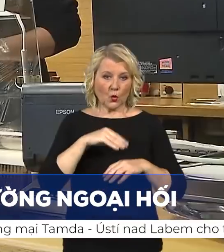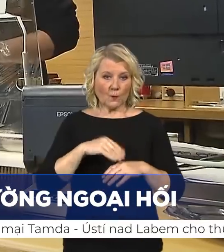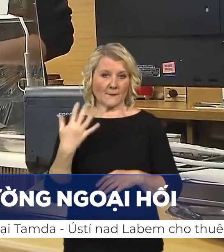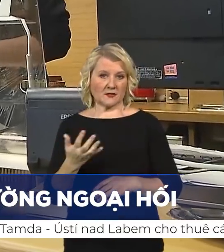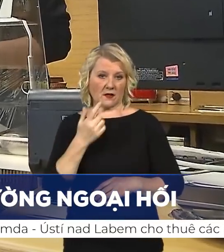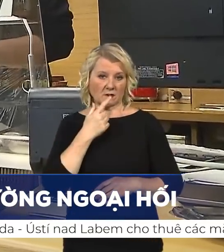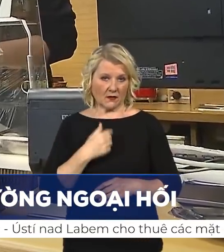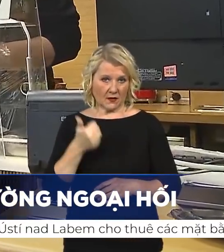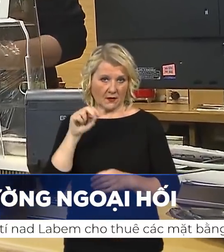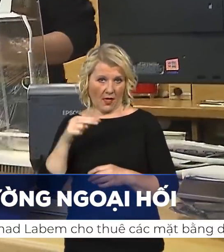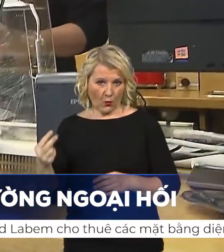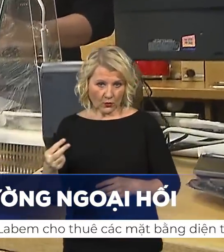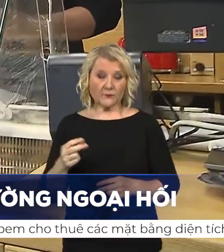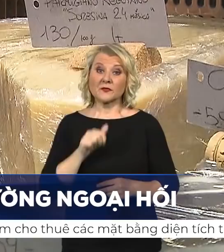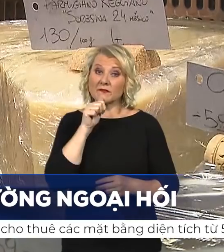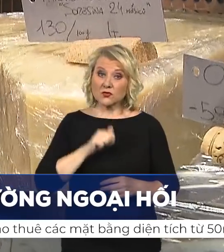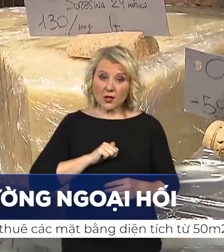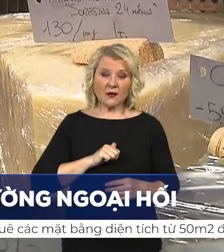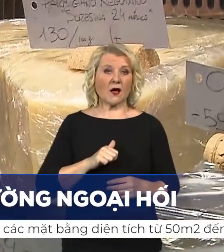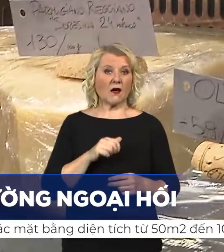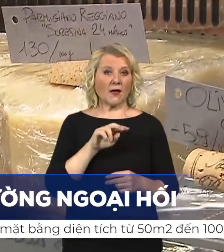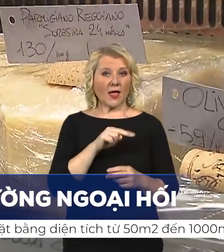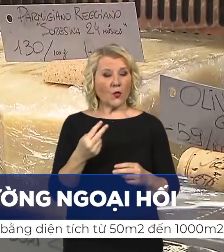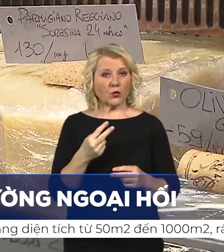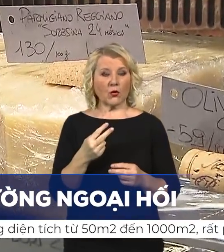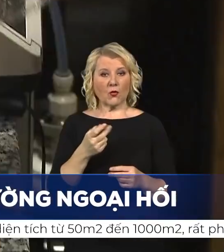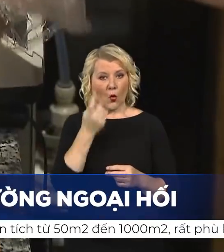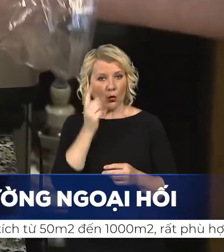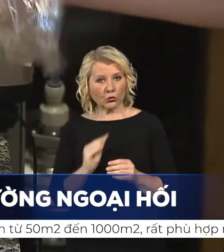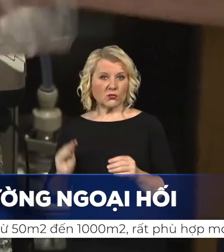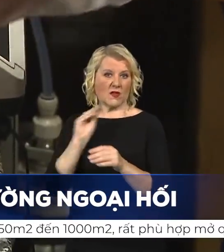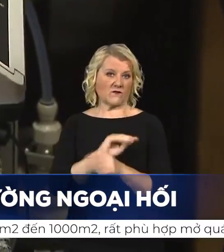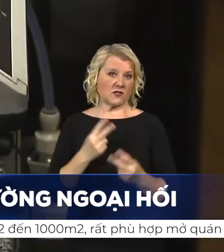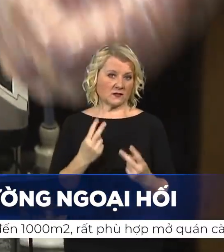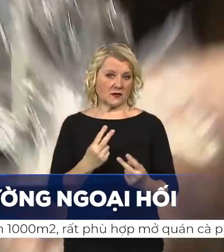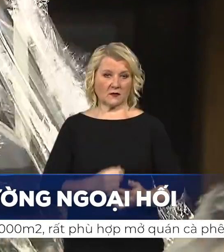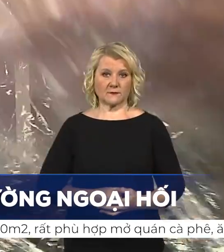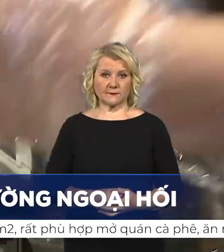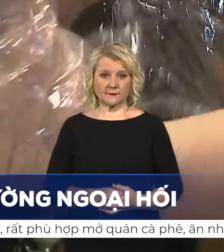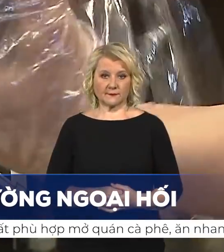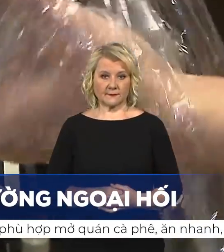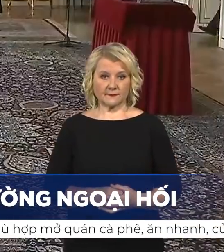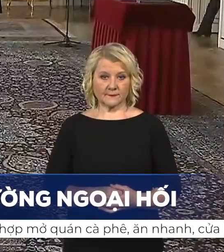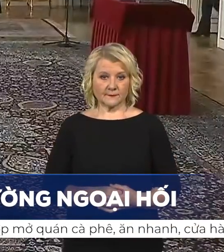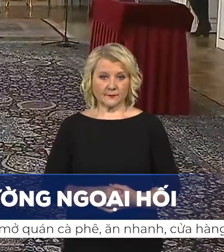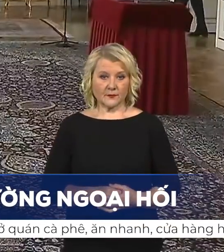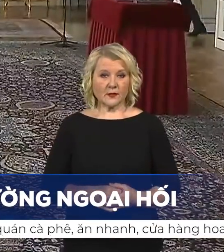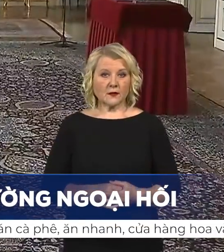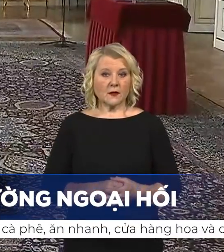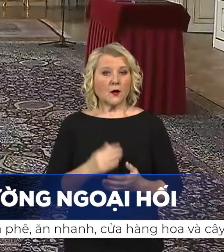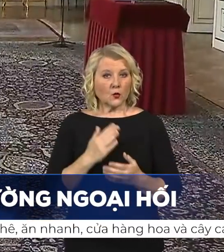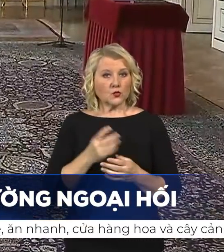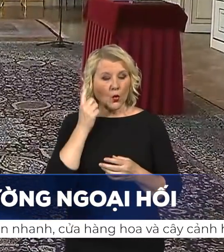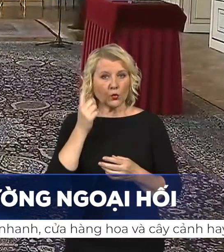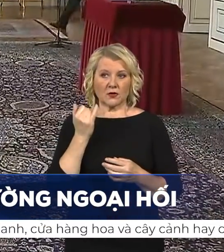Đồng corona suy yếu so với các đồng tiền chính trên thế giới trong vài ngày qua. Một trong những lý do chính là thông tin về việc bổ nhiệm ông Aleš Michal vào vị